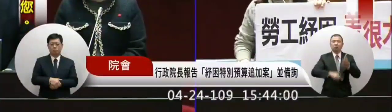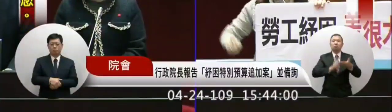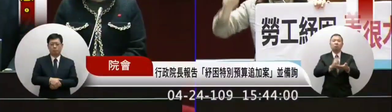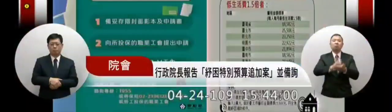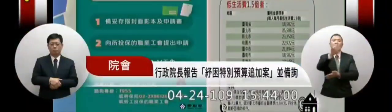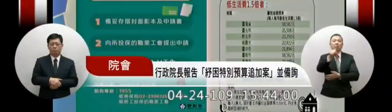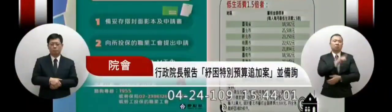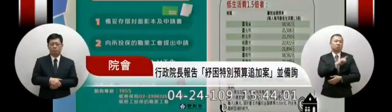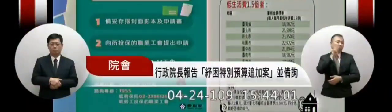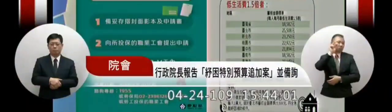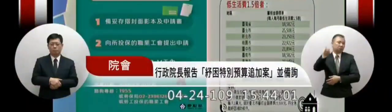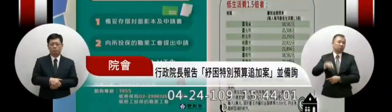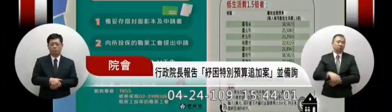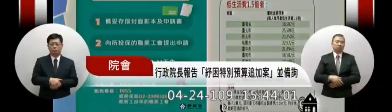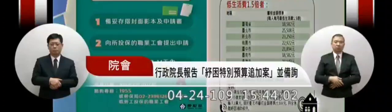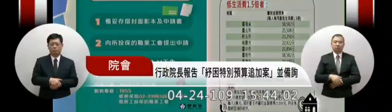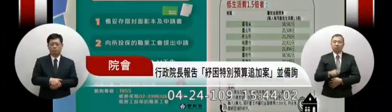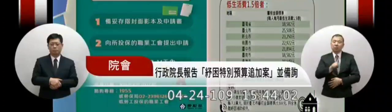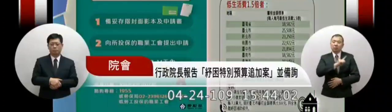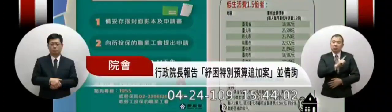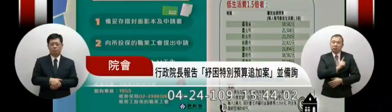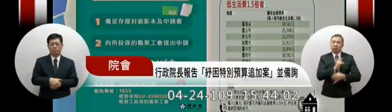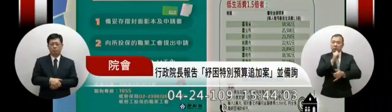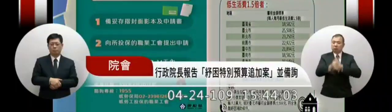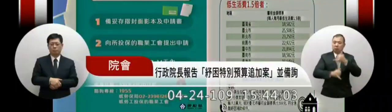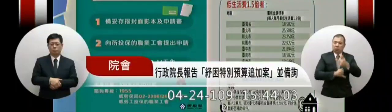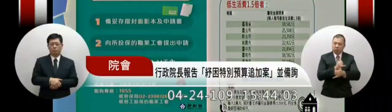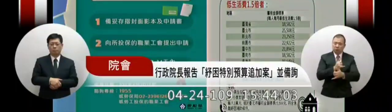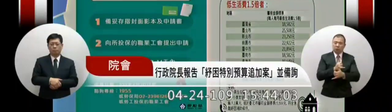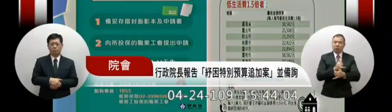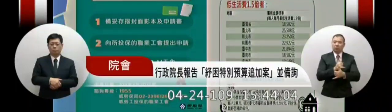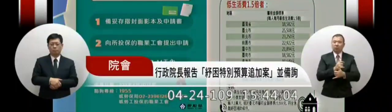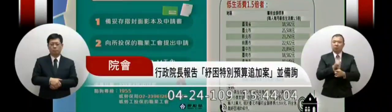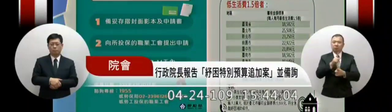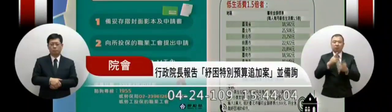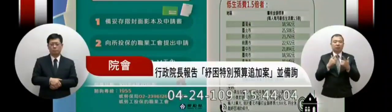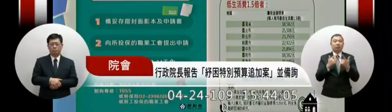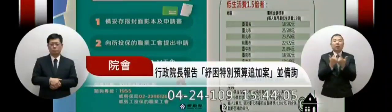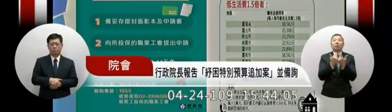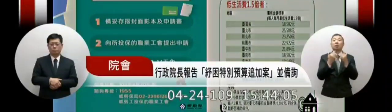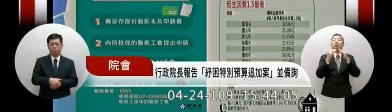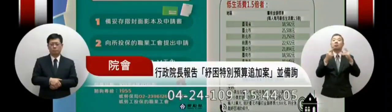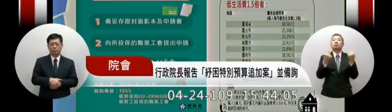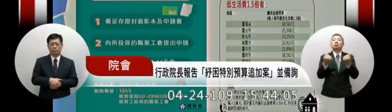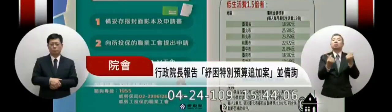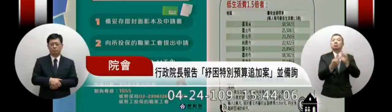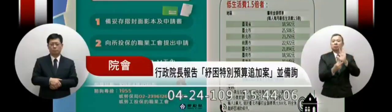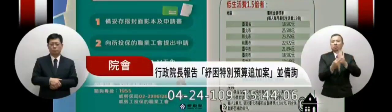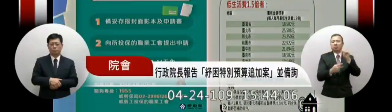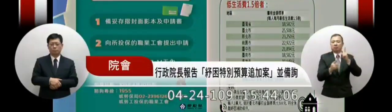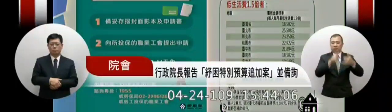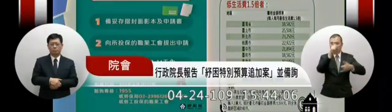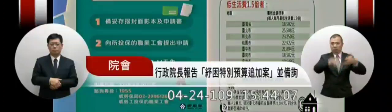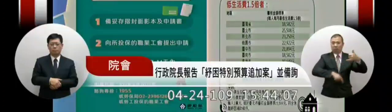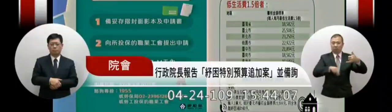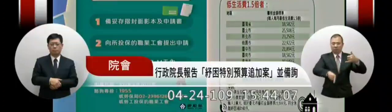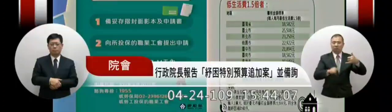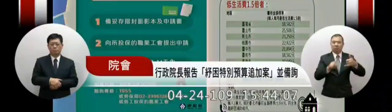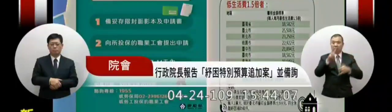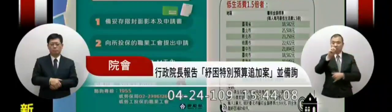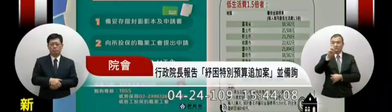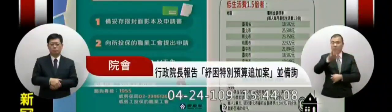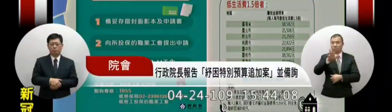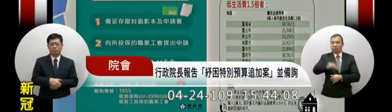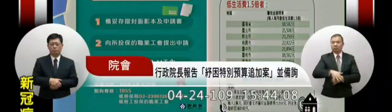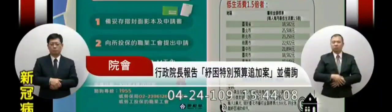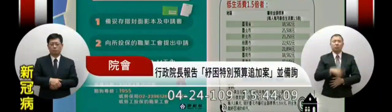格，你要符合生活标准。你以台北市为例啊，一个人是25000呢，意思